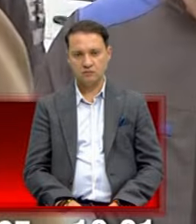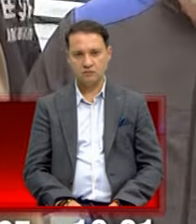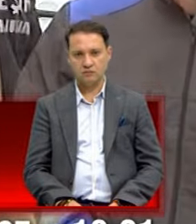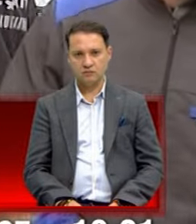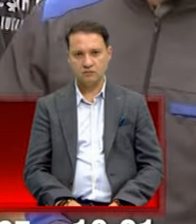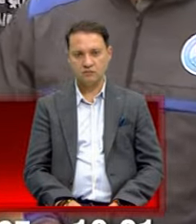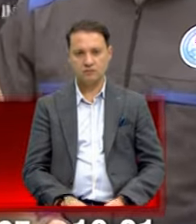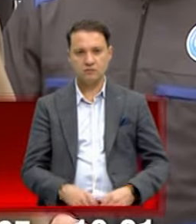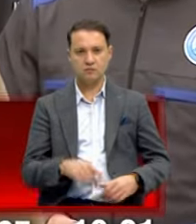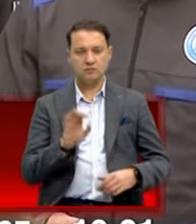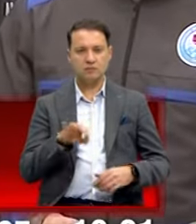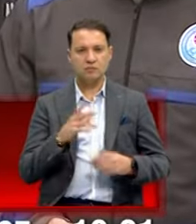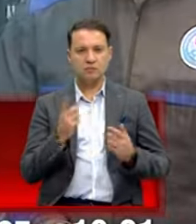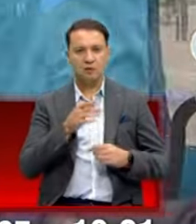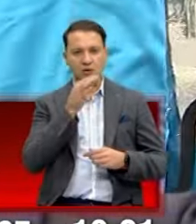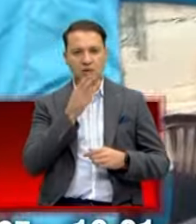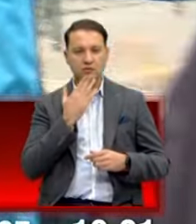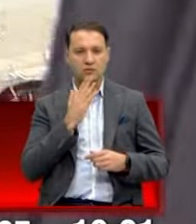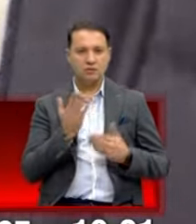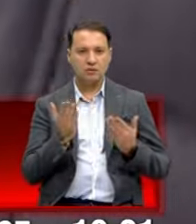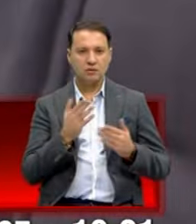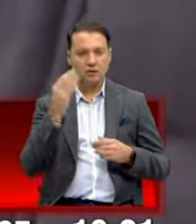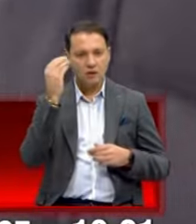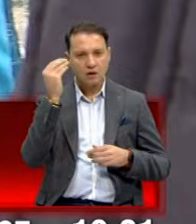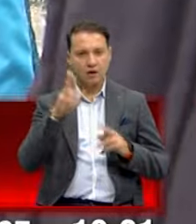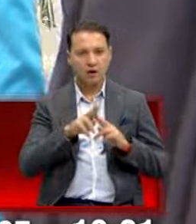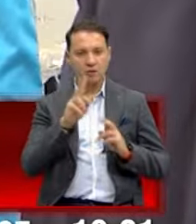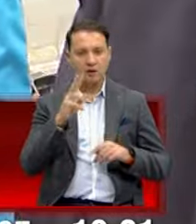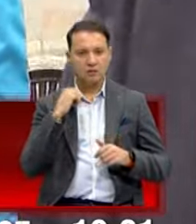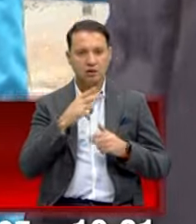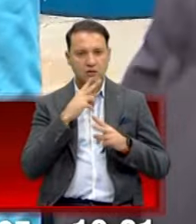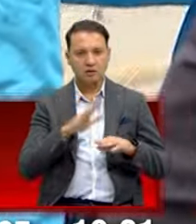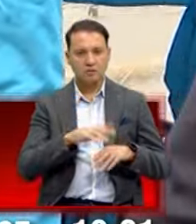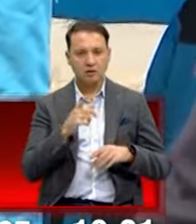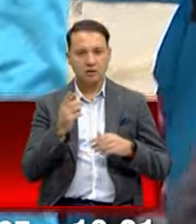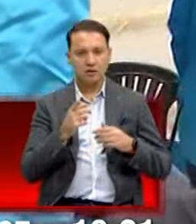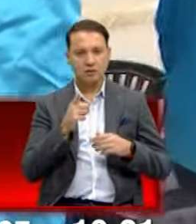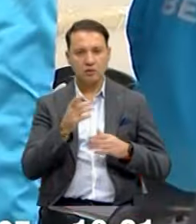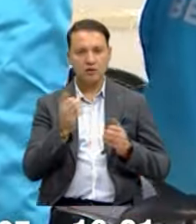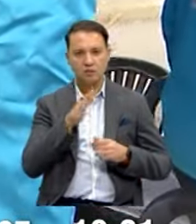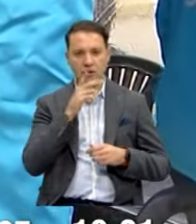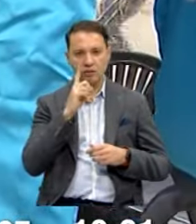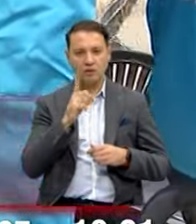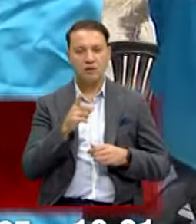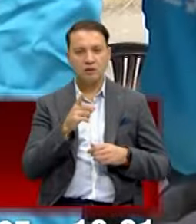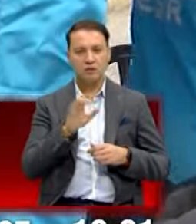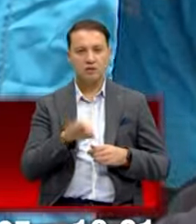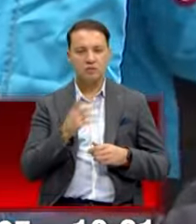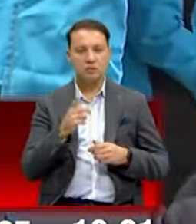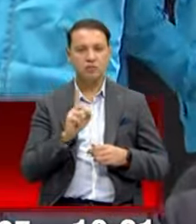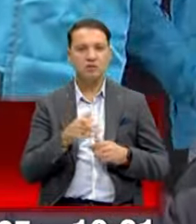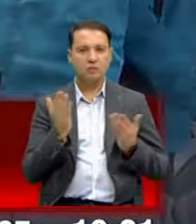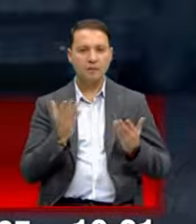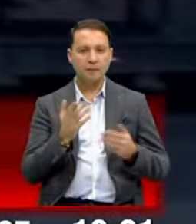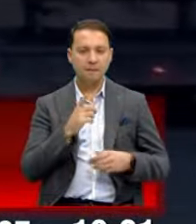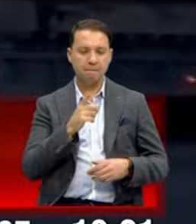Almaya çalıştık da şu an herhangi bir haber alamadık ya. Kaymakam Bey iki sefer açıklama yaptı. Hani o da buradan aldığı bilgiye göre bizi bilgilendirdi. Ha şu an ulaşılmadı.